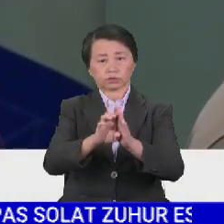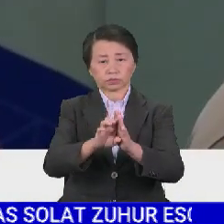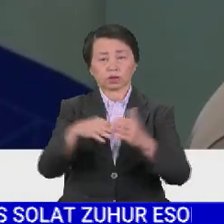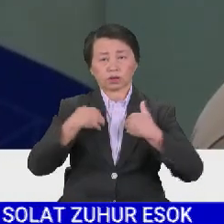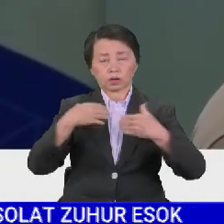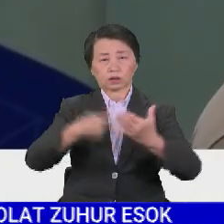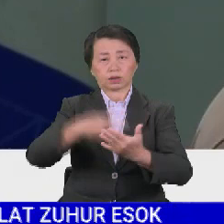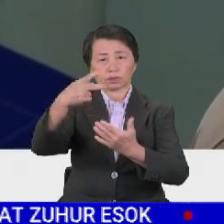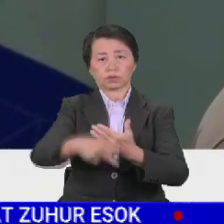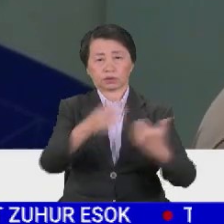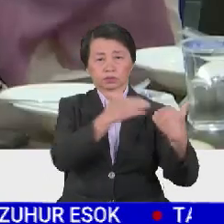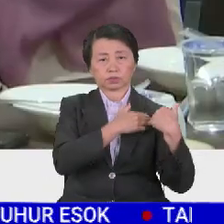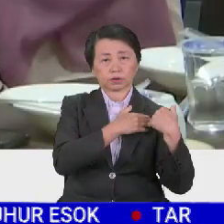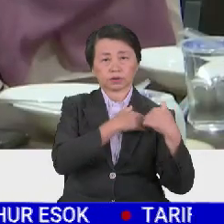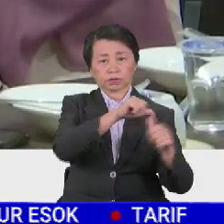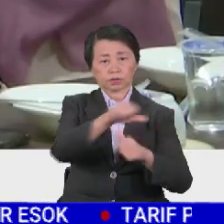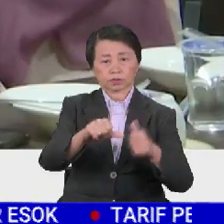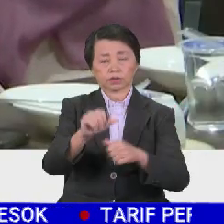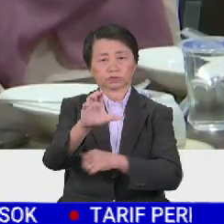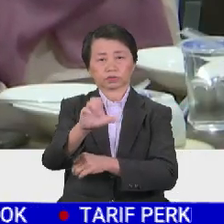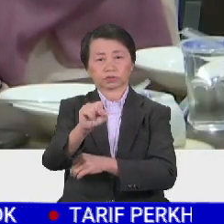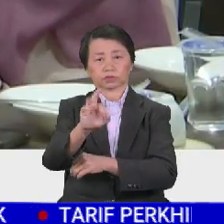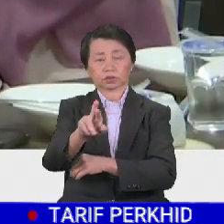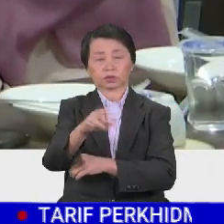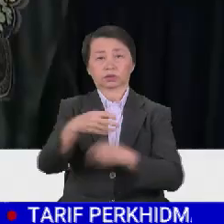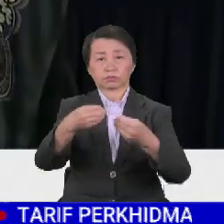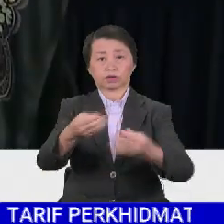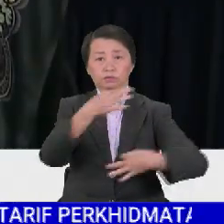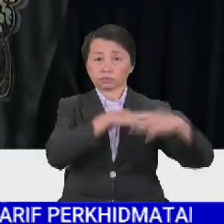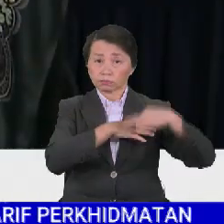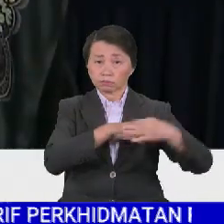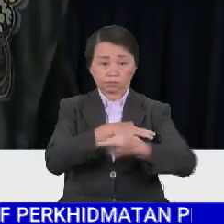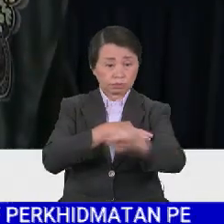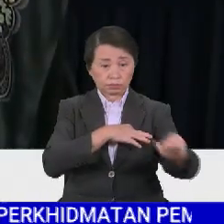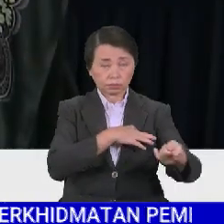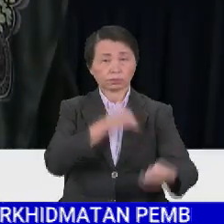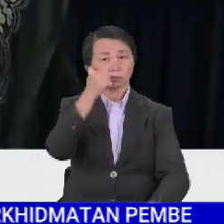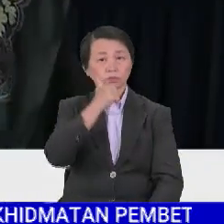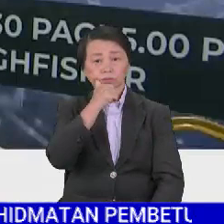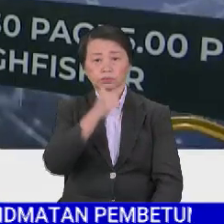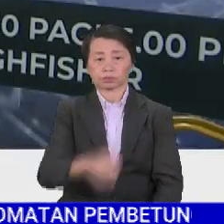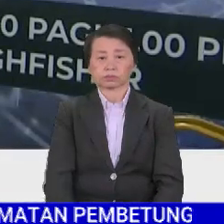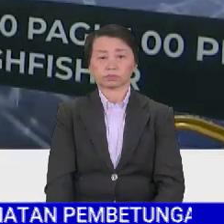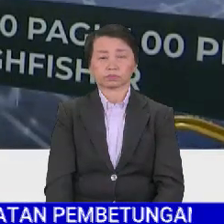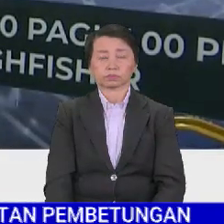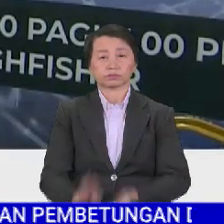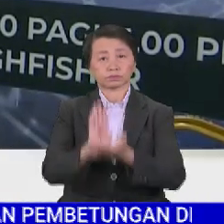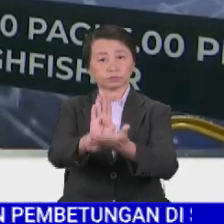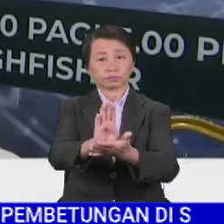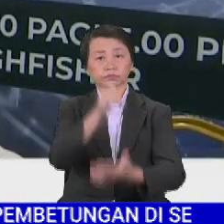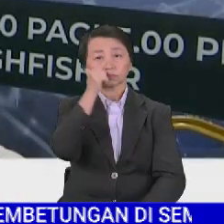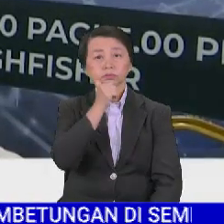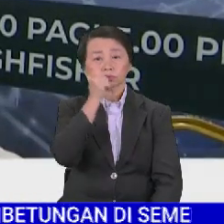menghasilkan program tanggungjawab sosial korporat CSR yang memberi manfaat kepada wanita. Membantu